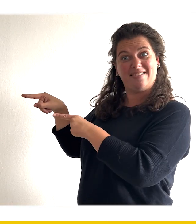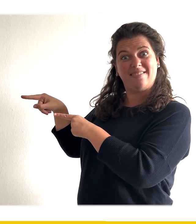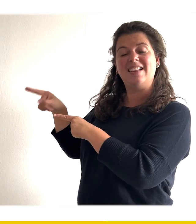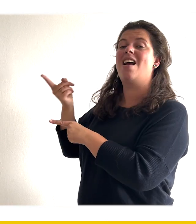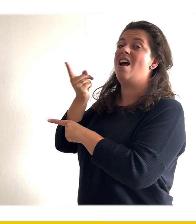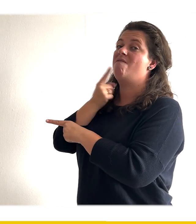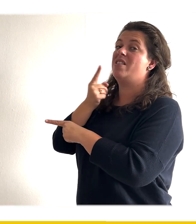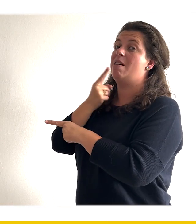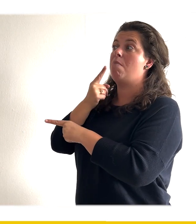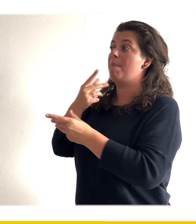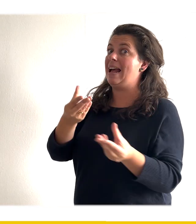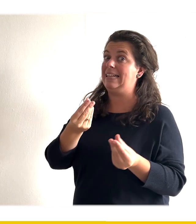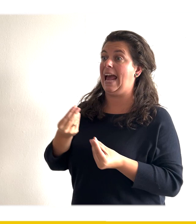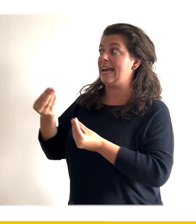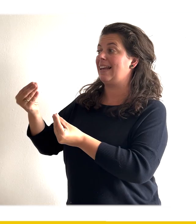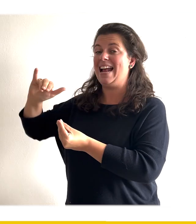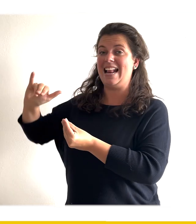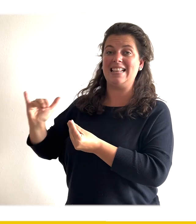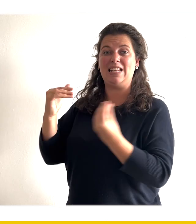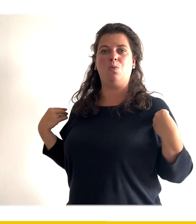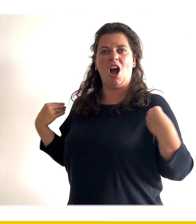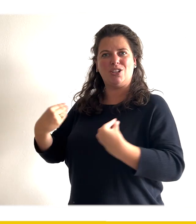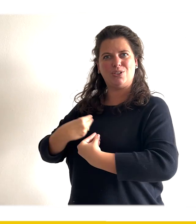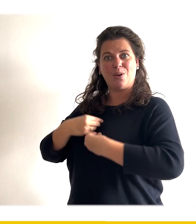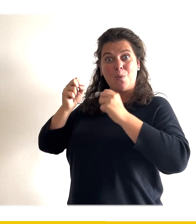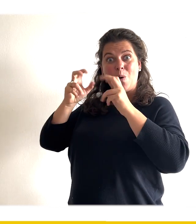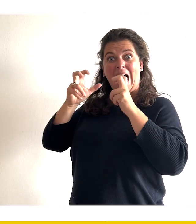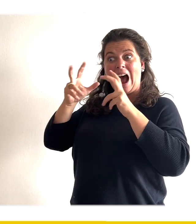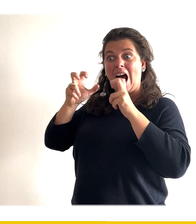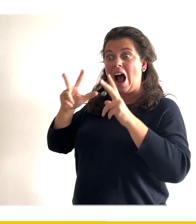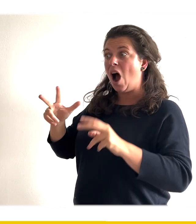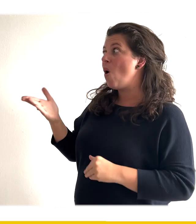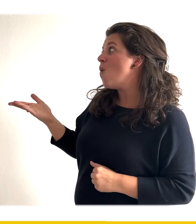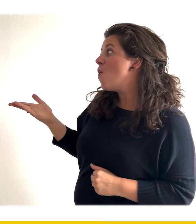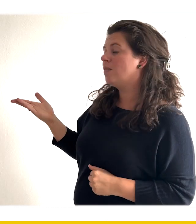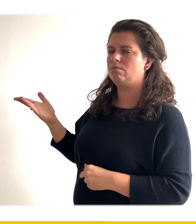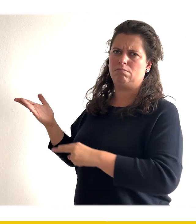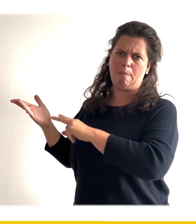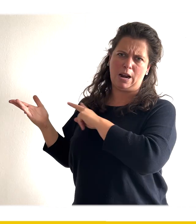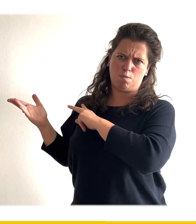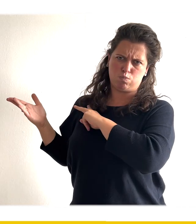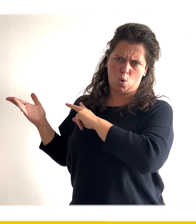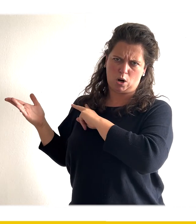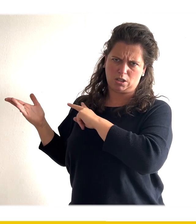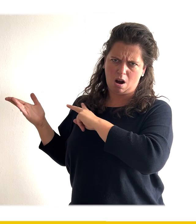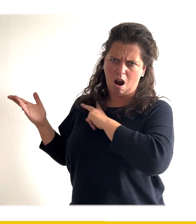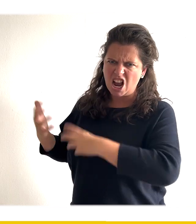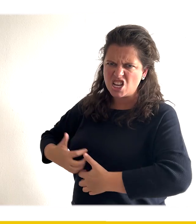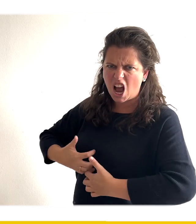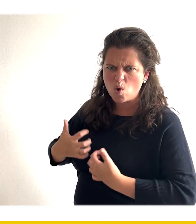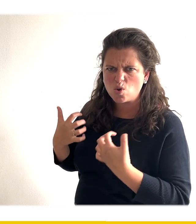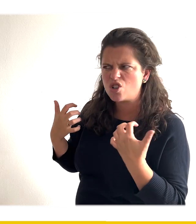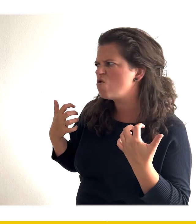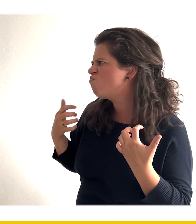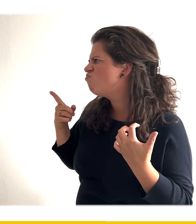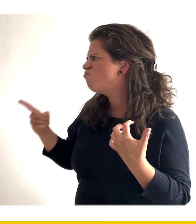papa een nieuwe jas. Wauw! Maar de broers van Jozef zijn jaloers. Ze pakken zijn